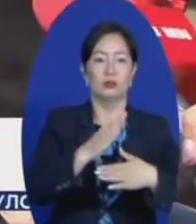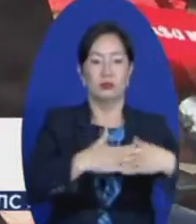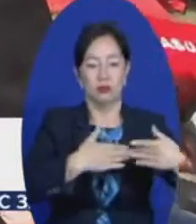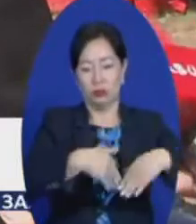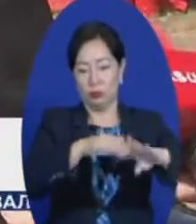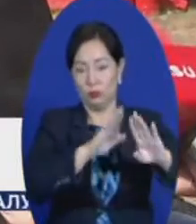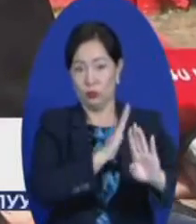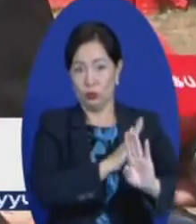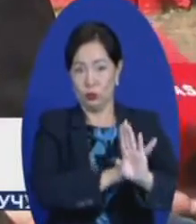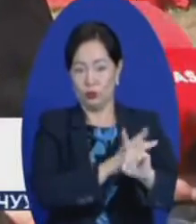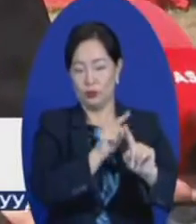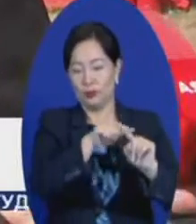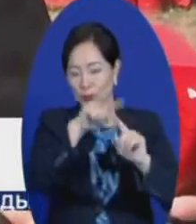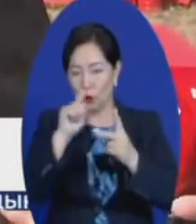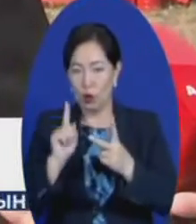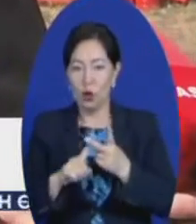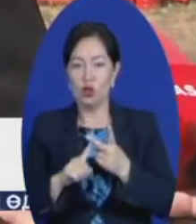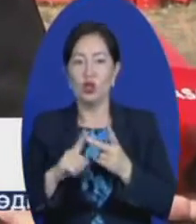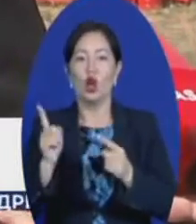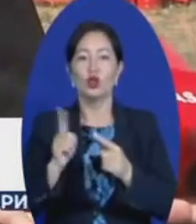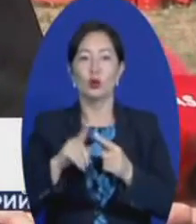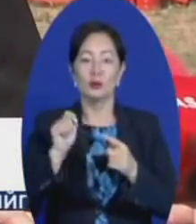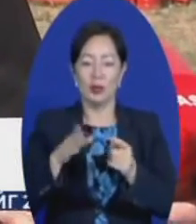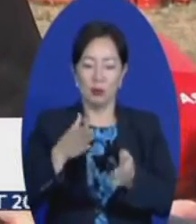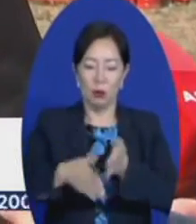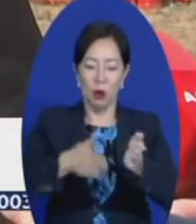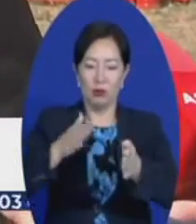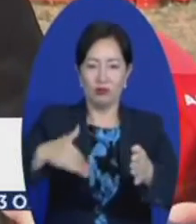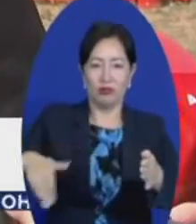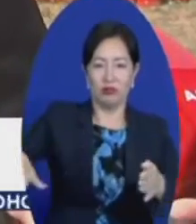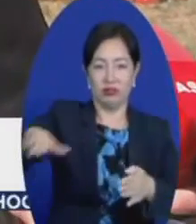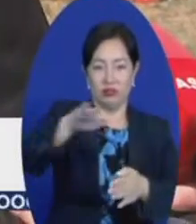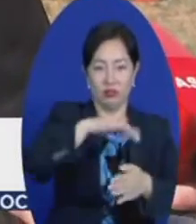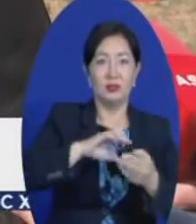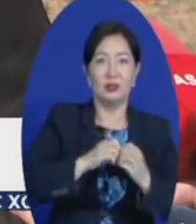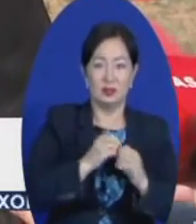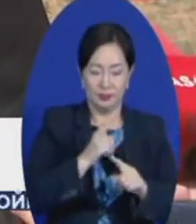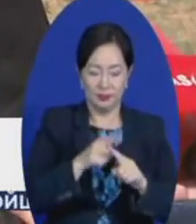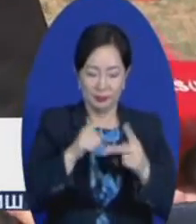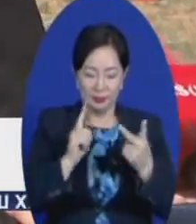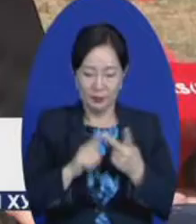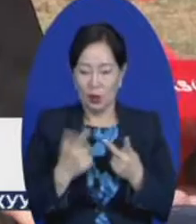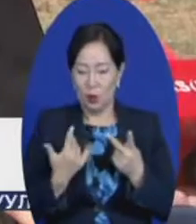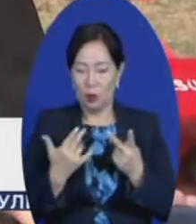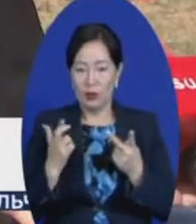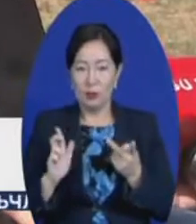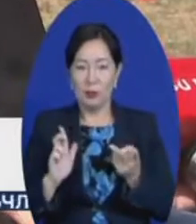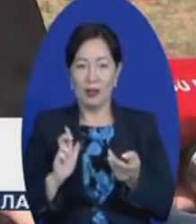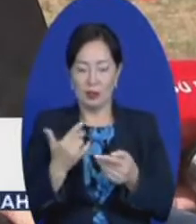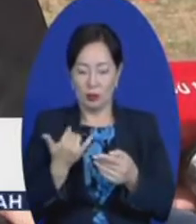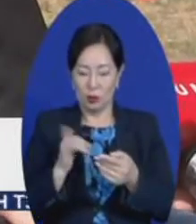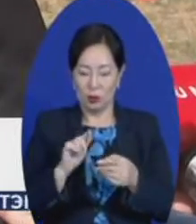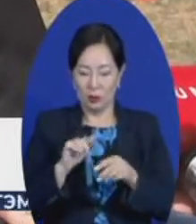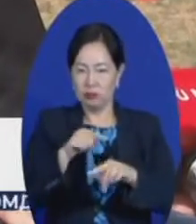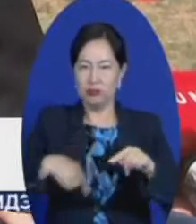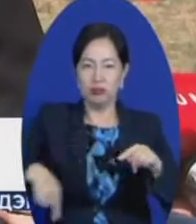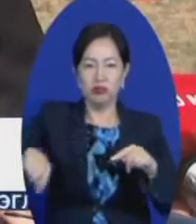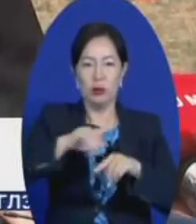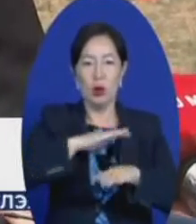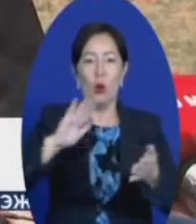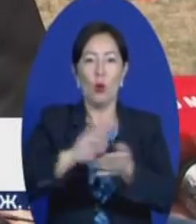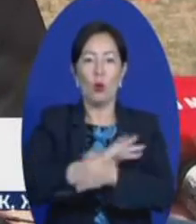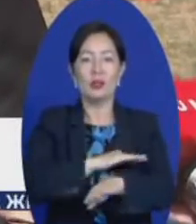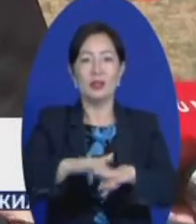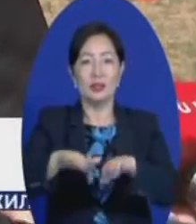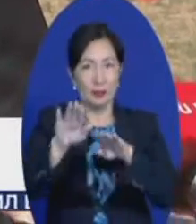дууссан. За хоёрдугаар тэгвэл Богдхан төмөр зам Богдуулыг тойрсон одоо зам эхэлнэ. За мөн нийслэл Улаанбаатар хотыг тойрсон хурдны зам эхэлнэ.